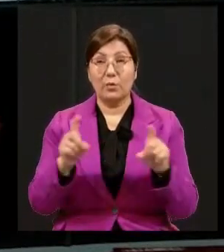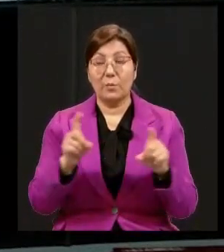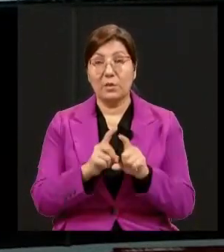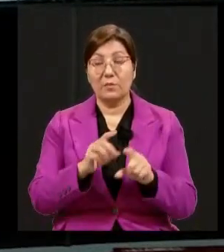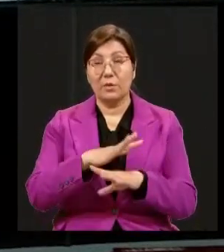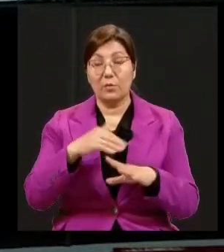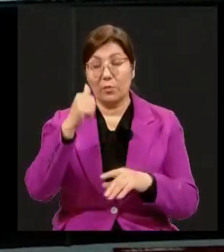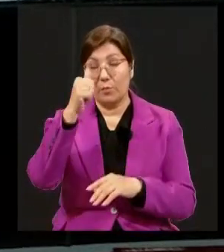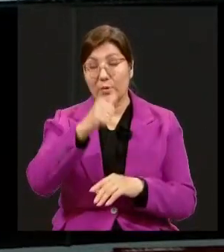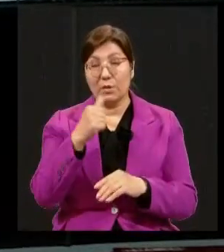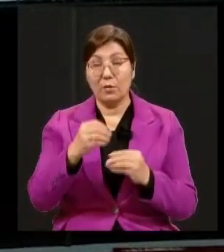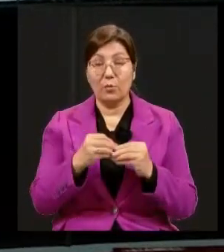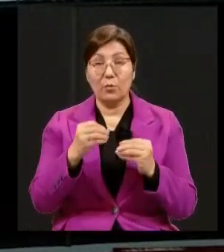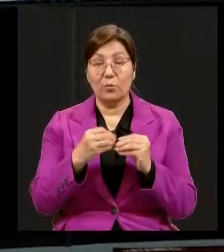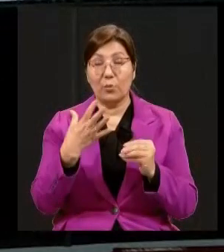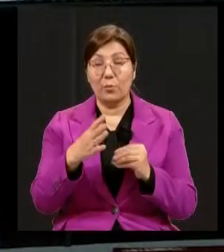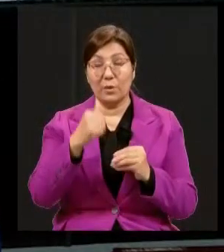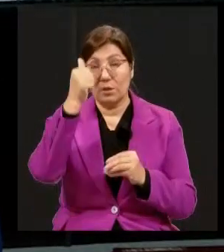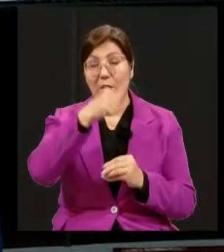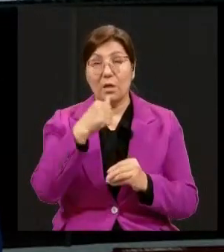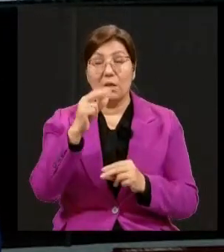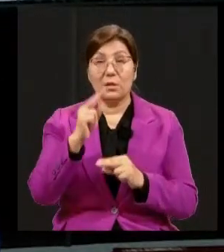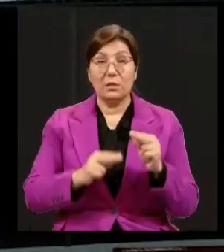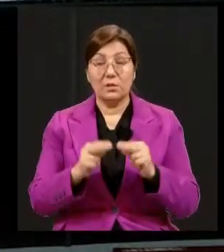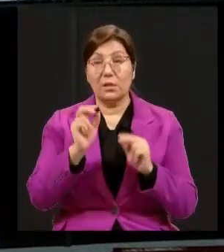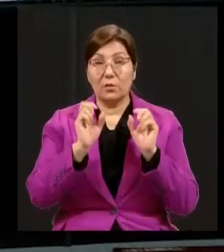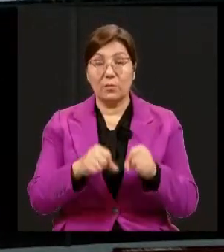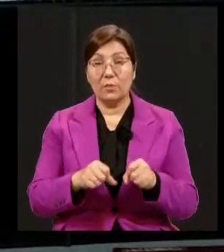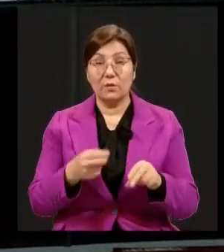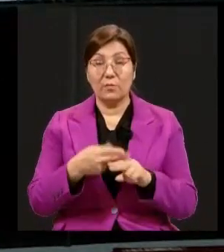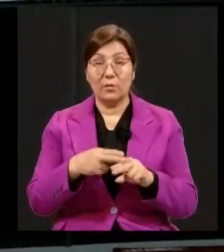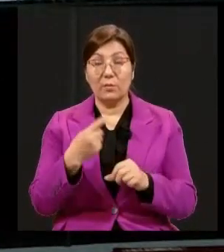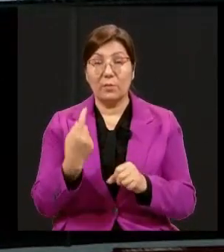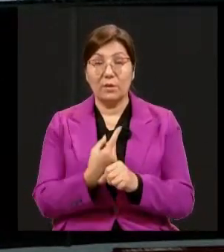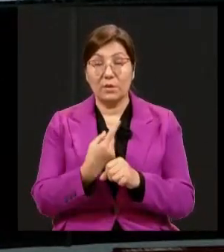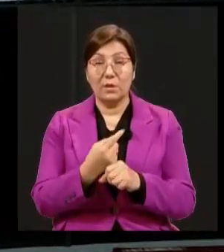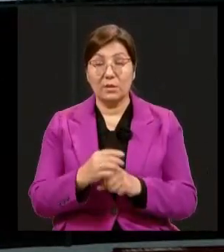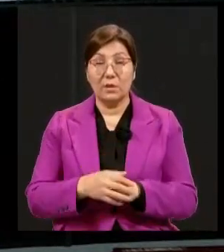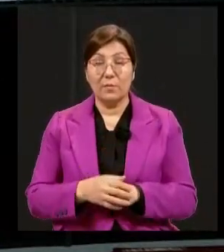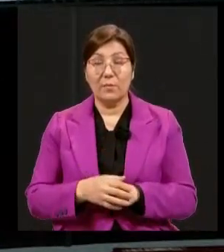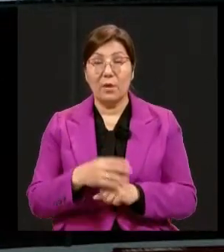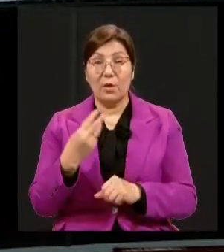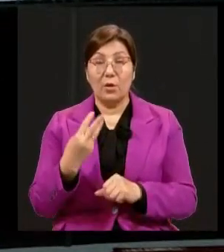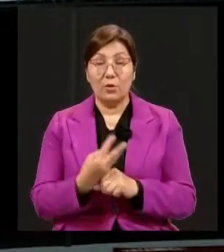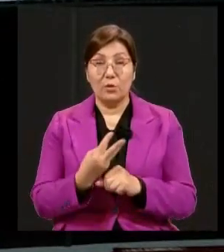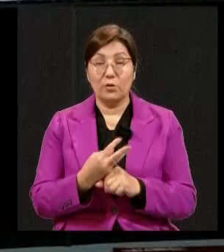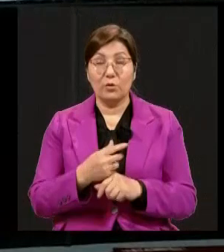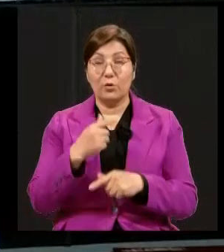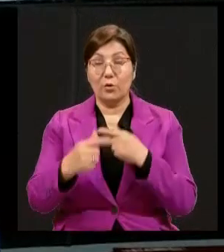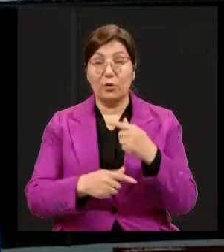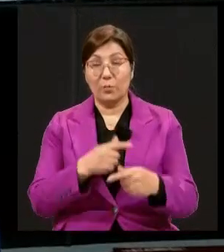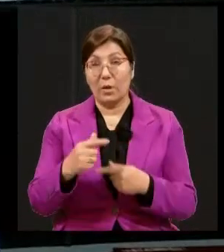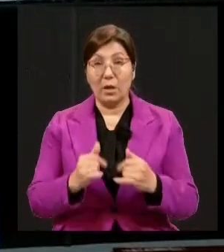жыл, 10-15 жыл кетуі мүмкін. Оның біріншіден қазіргі жағдайда үшінші ұрпақ дейді, үшінші поколениеде атом